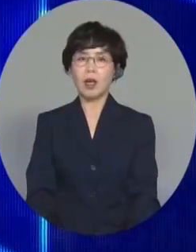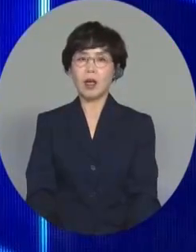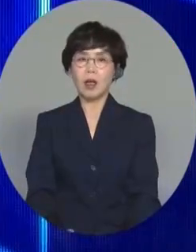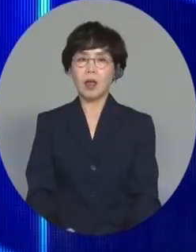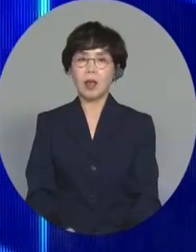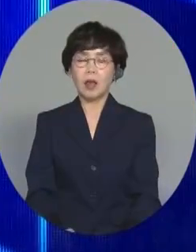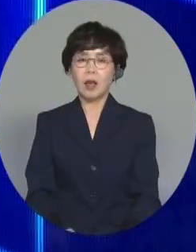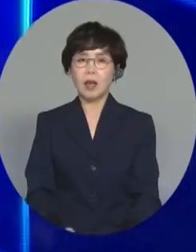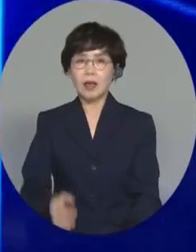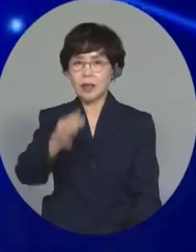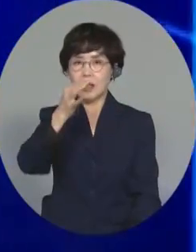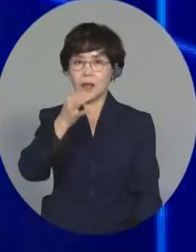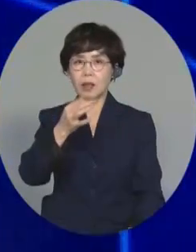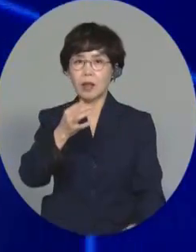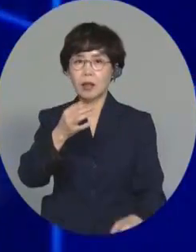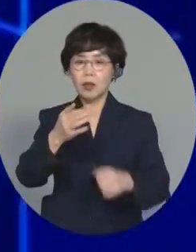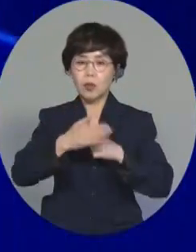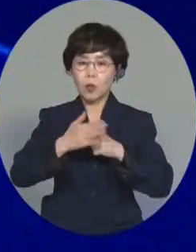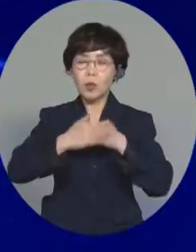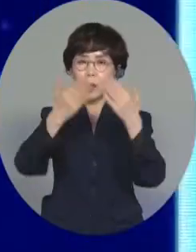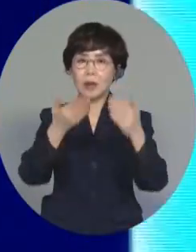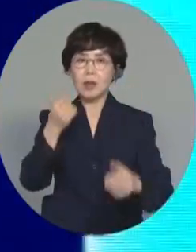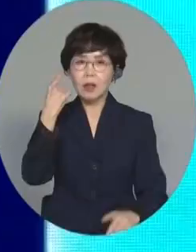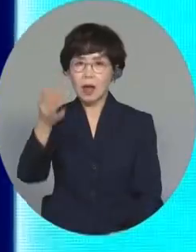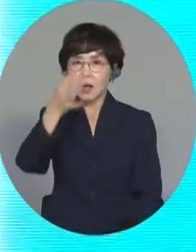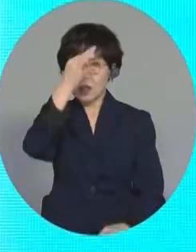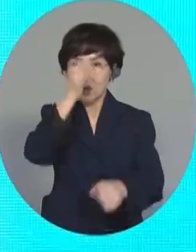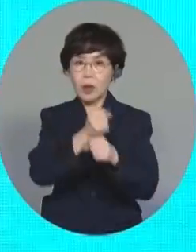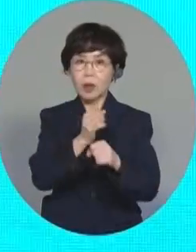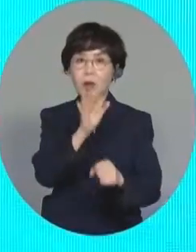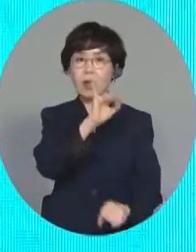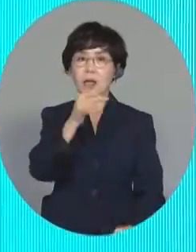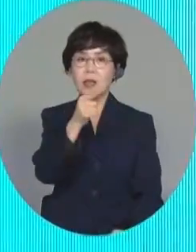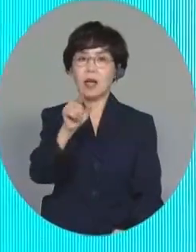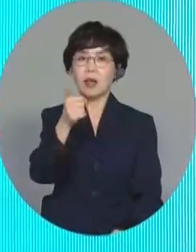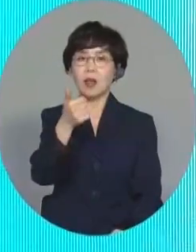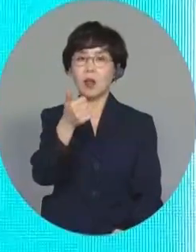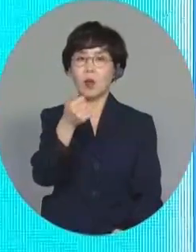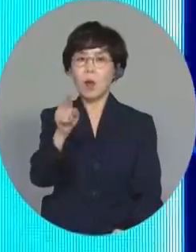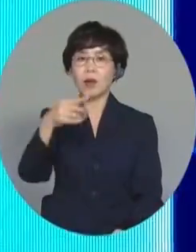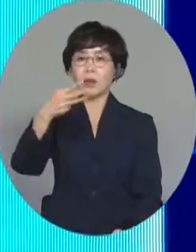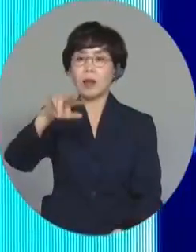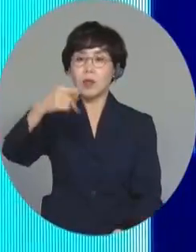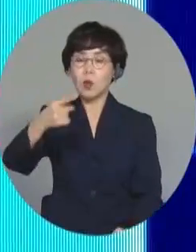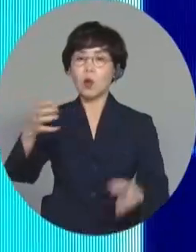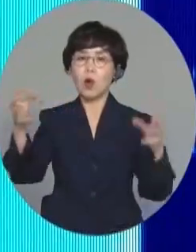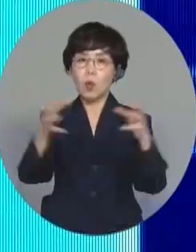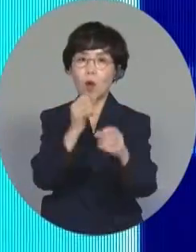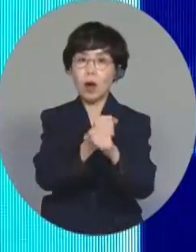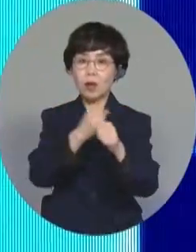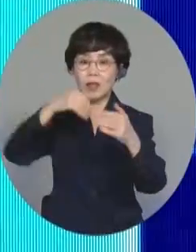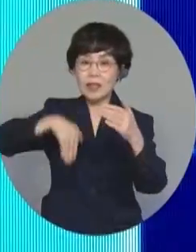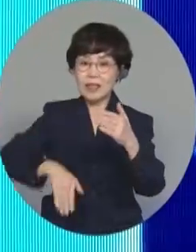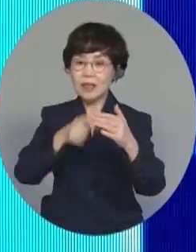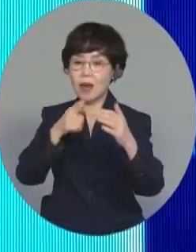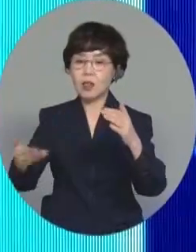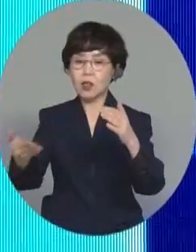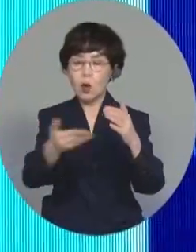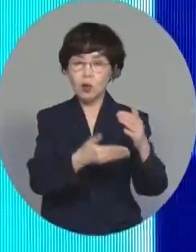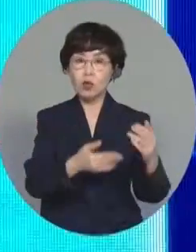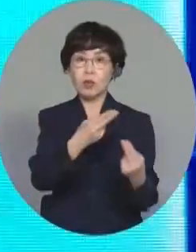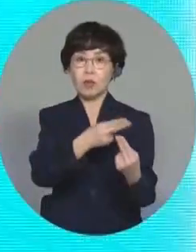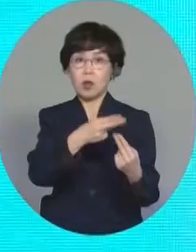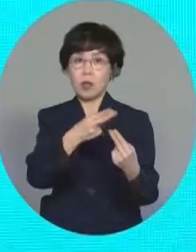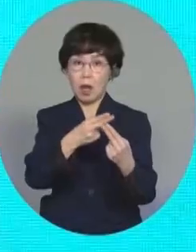나아갈 수 있을지 기술을 탐구하는 데 도움이 됩니다. 또한 이산화탄소를 포집하고 이것을 또 지하 저수지에 저장하는